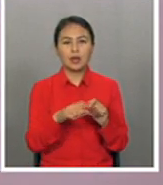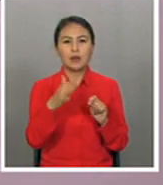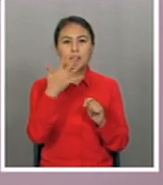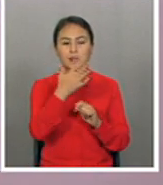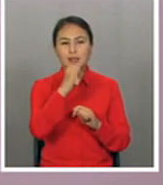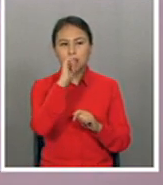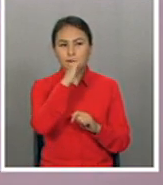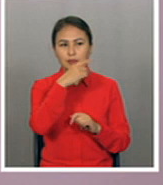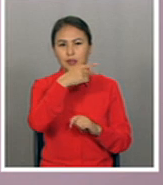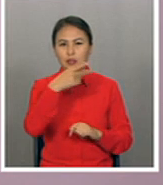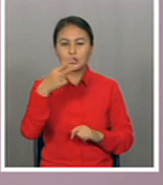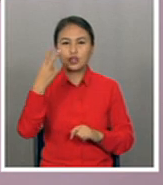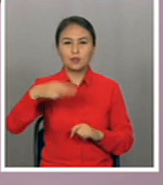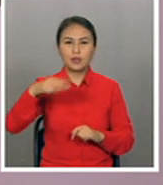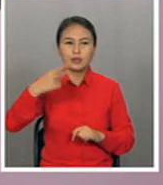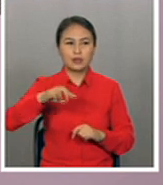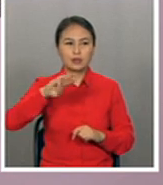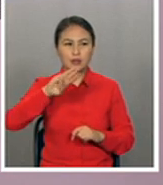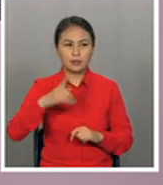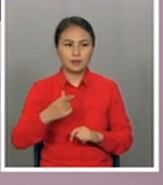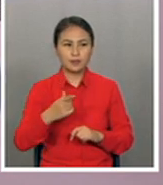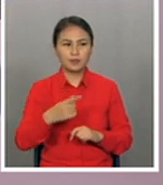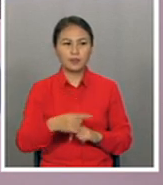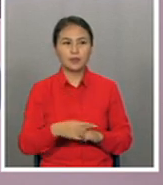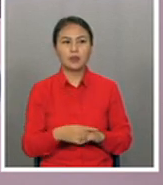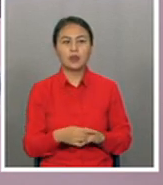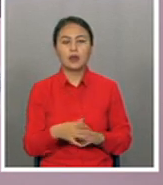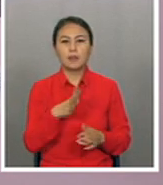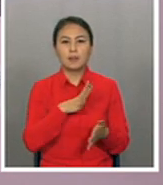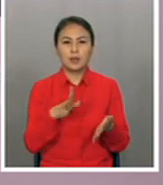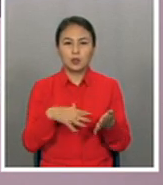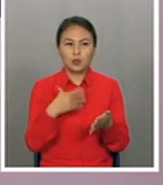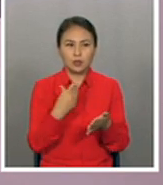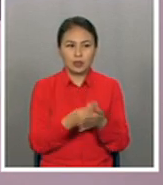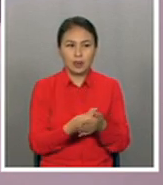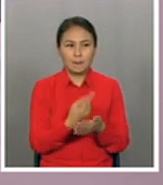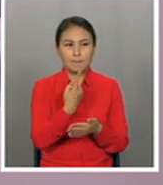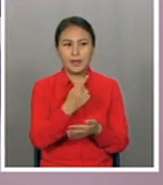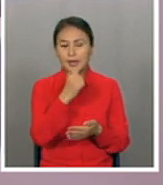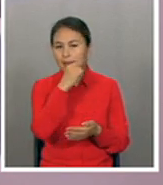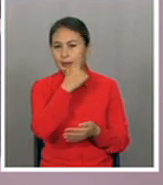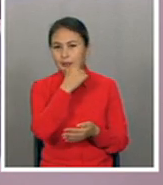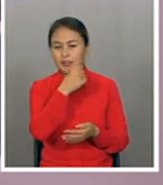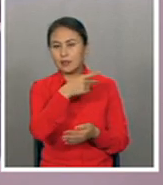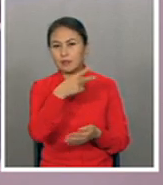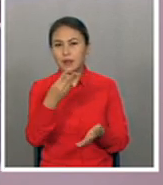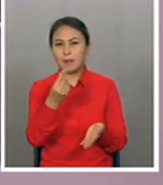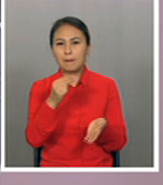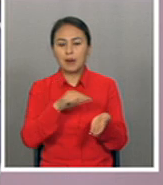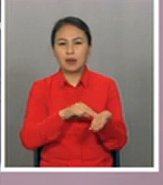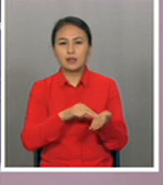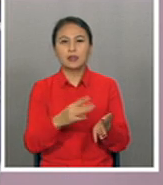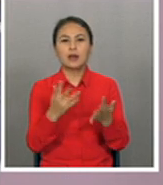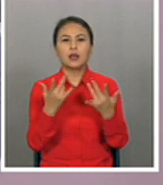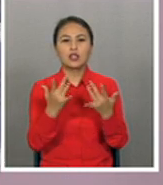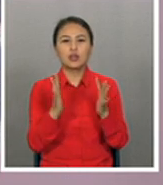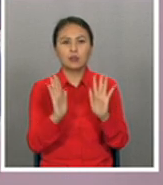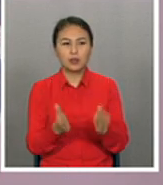5 кәмпитке 20 теңге төленген болса, 1 кәмпиттің бағасы қанша теңге болады?